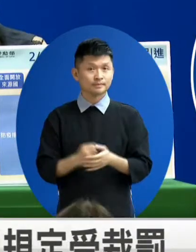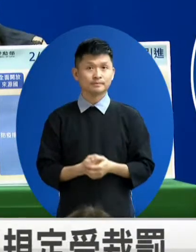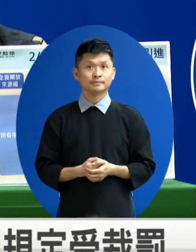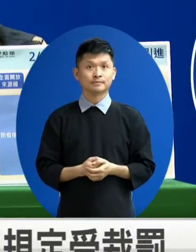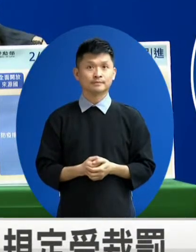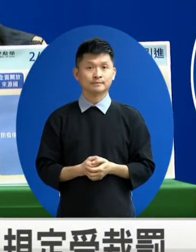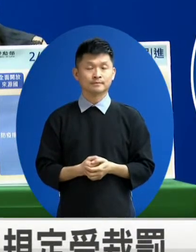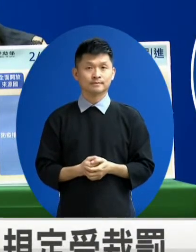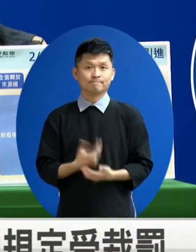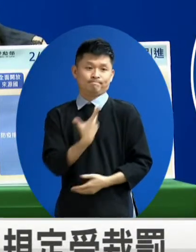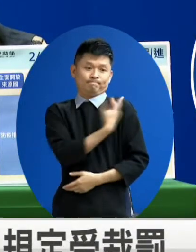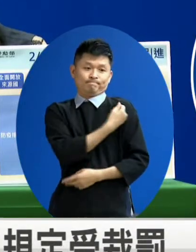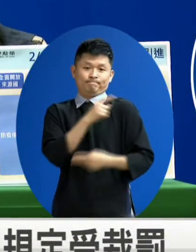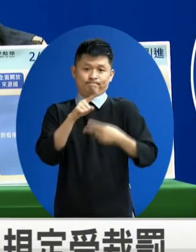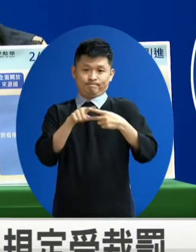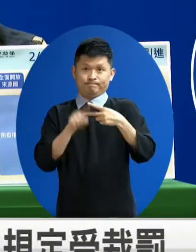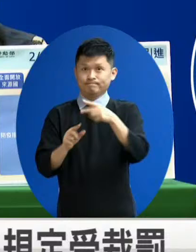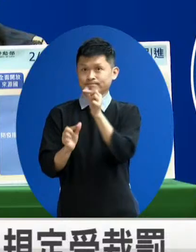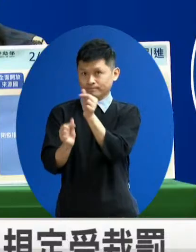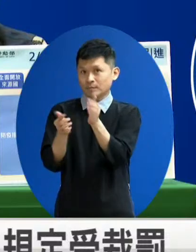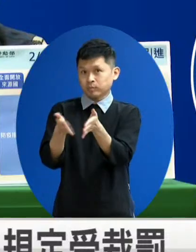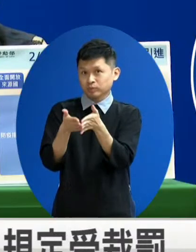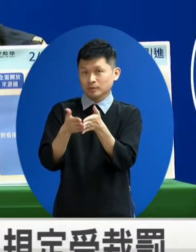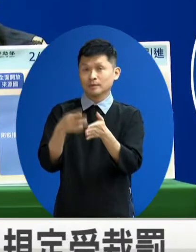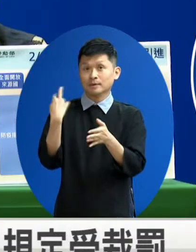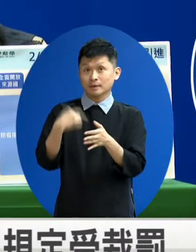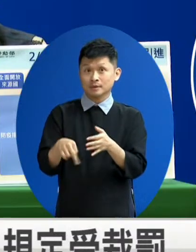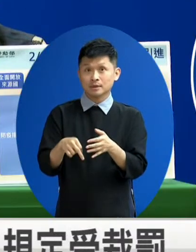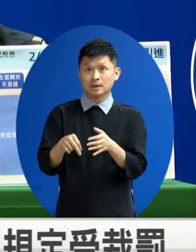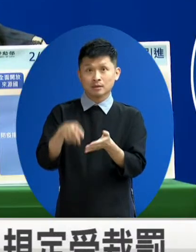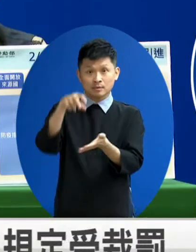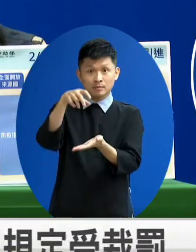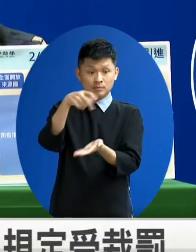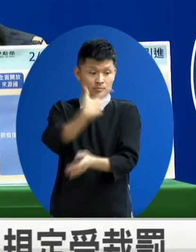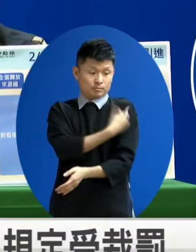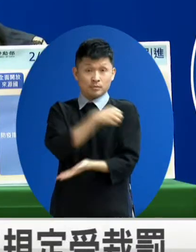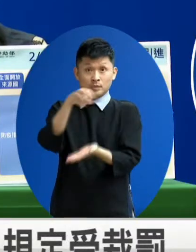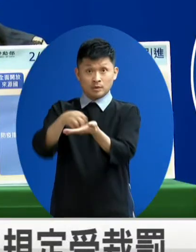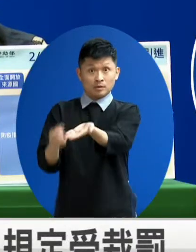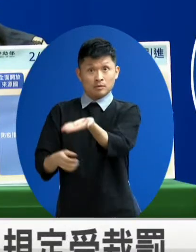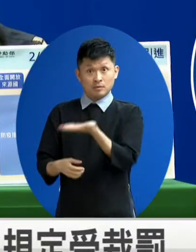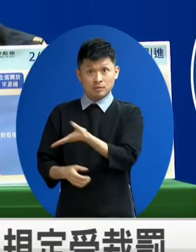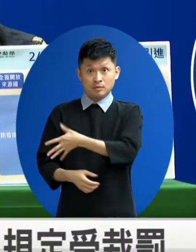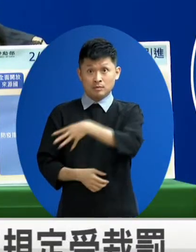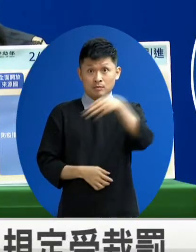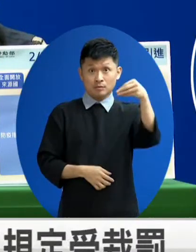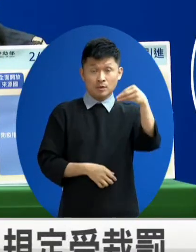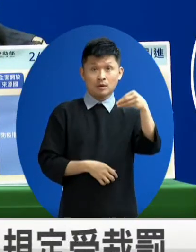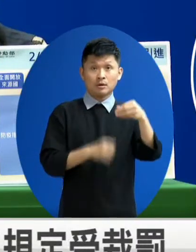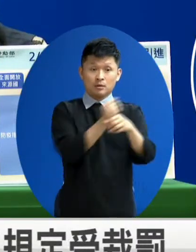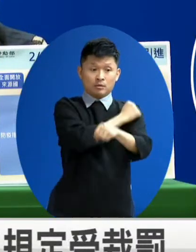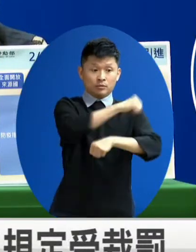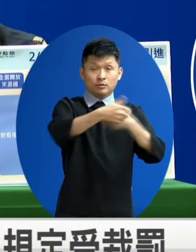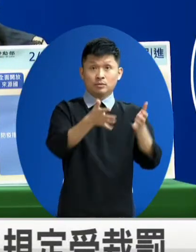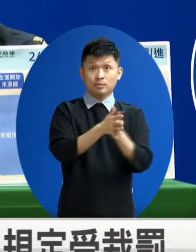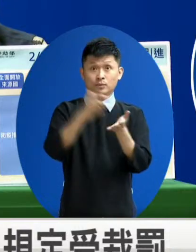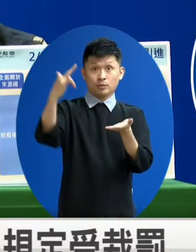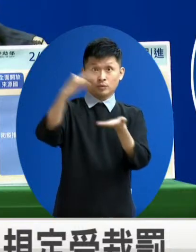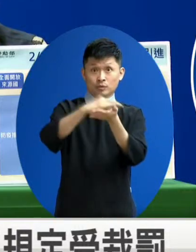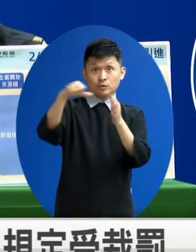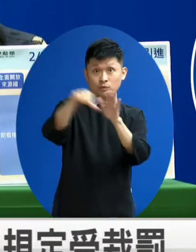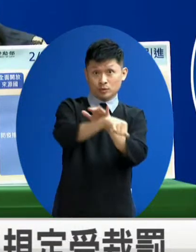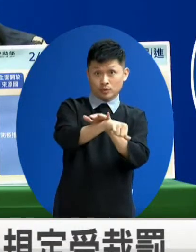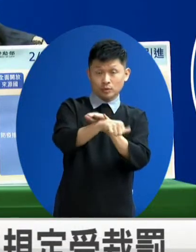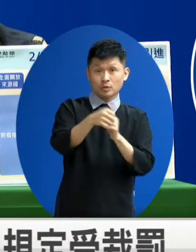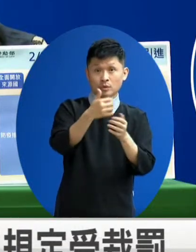完全接种疫苗，并且要能够上传相关的接种证明到劳动部的入出国机场